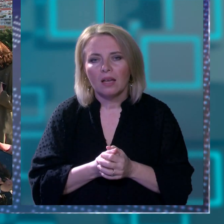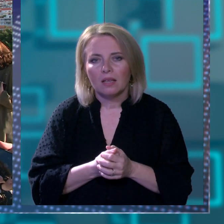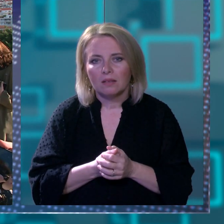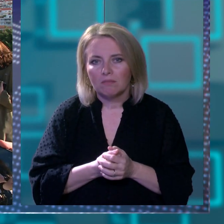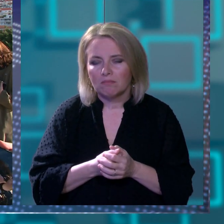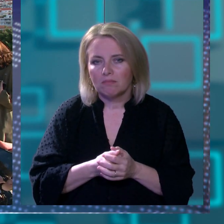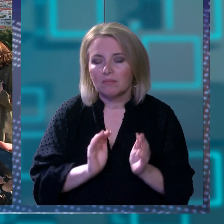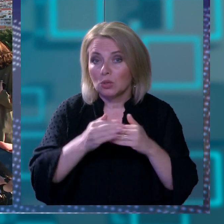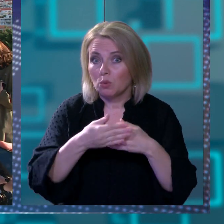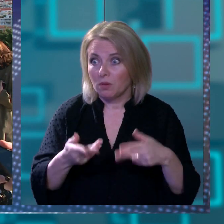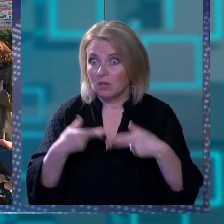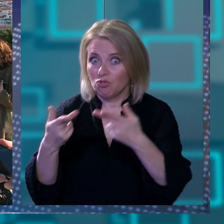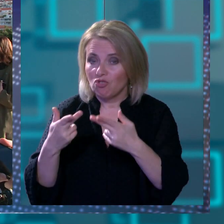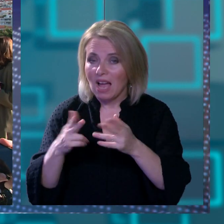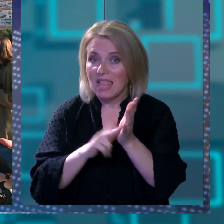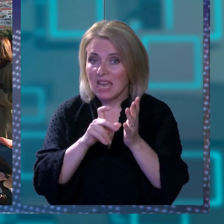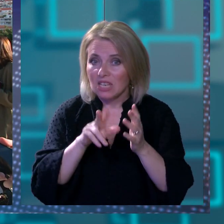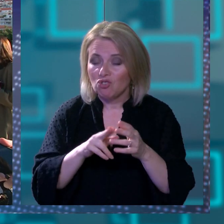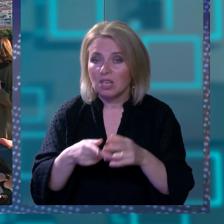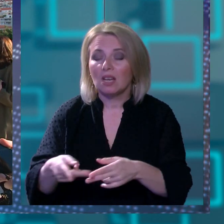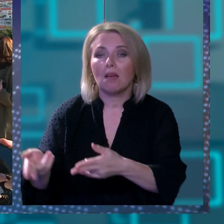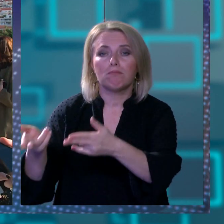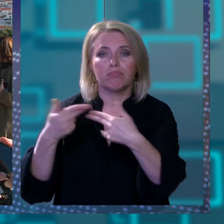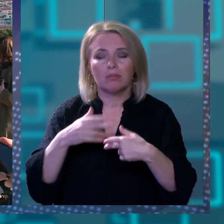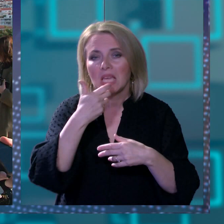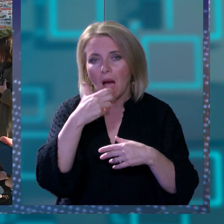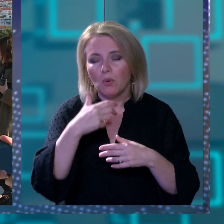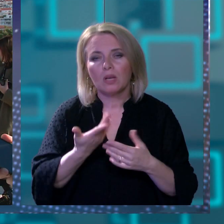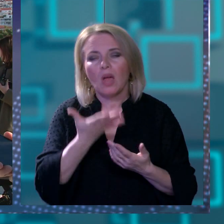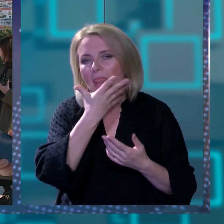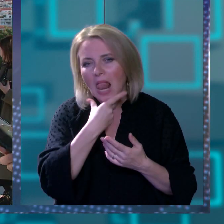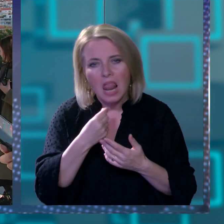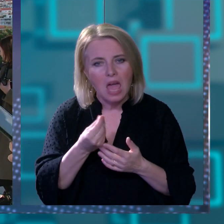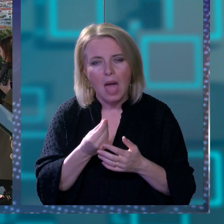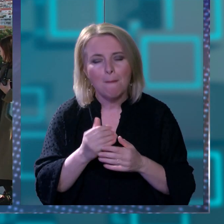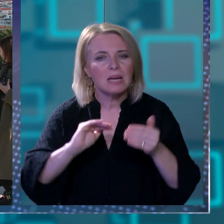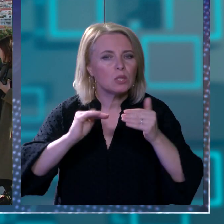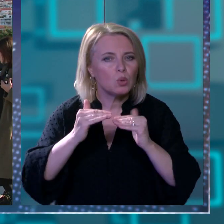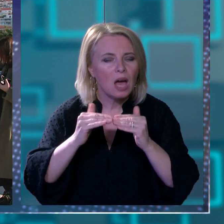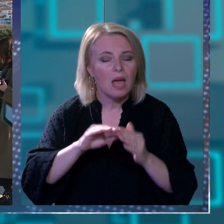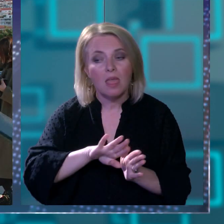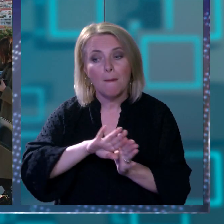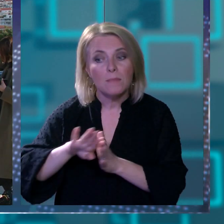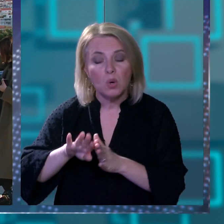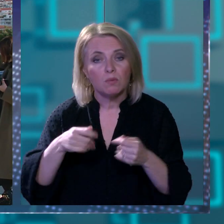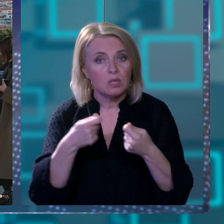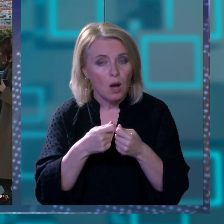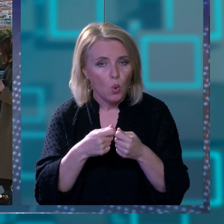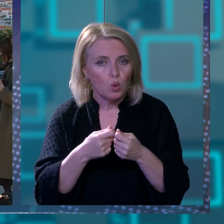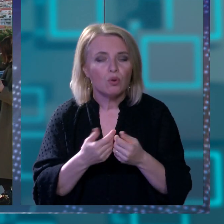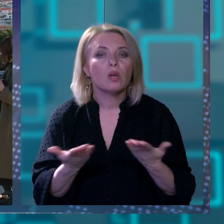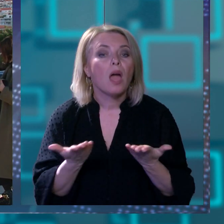opet merančine, jel tako, nosi u Vukovar. I mislim da je to jedna lijepa suradnja, pogotovo za